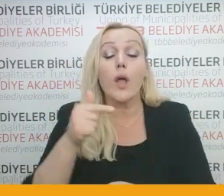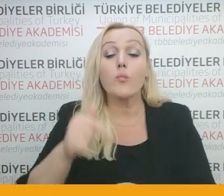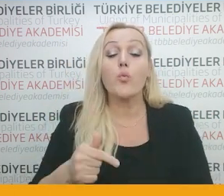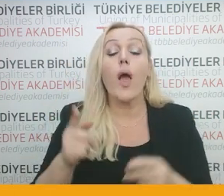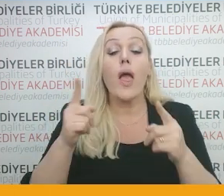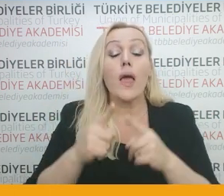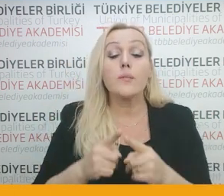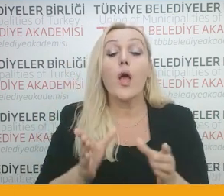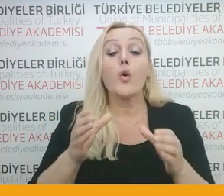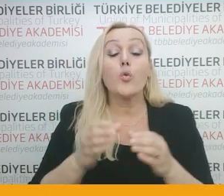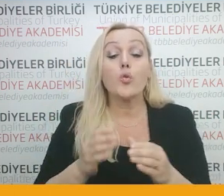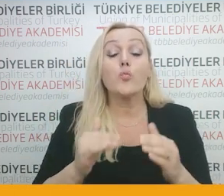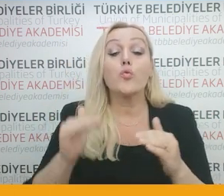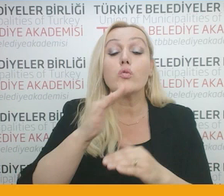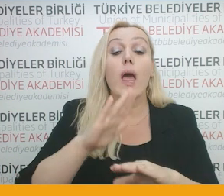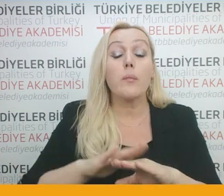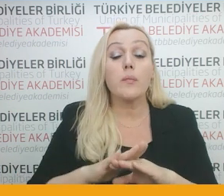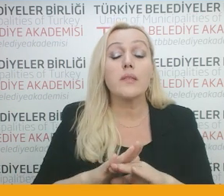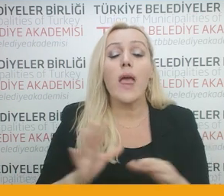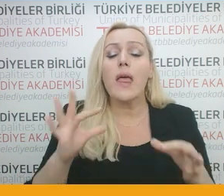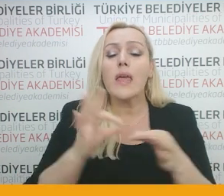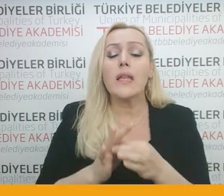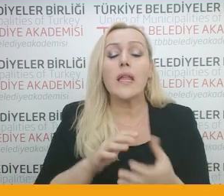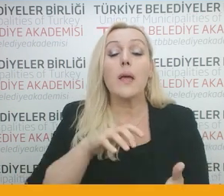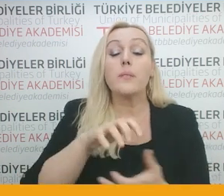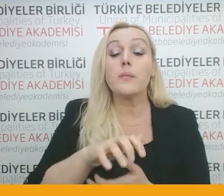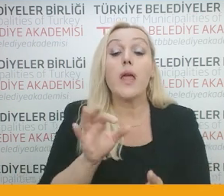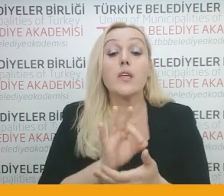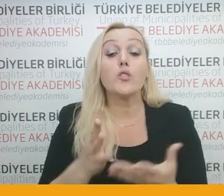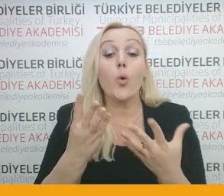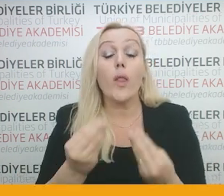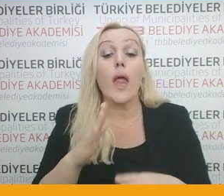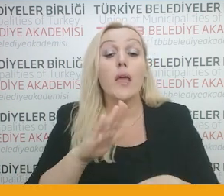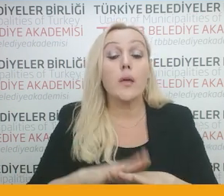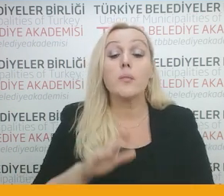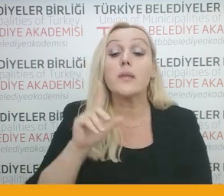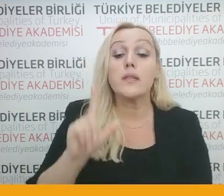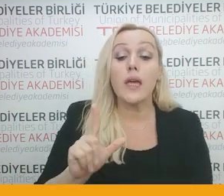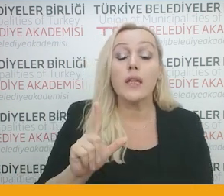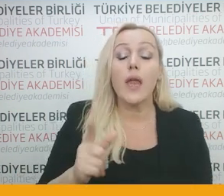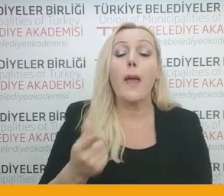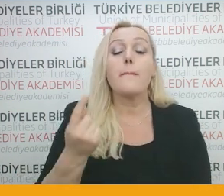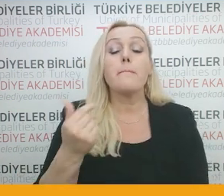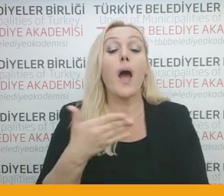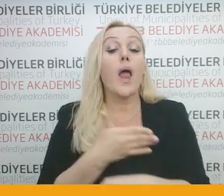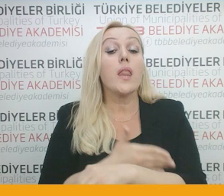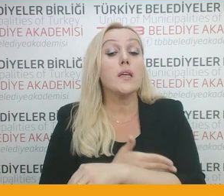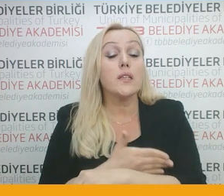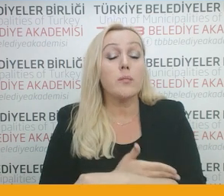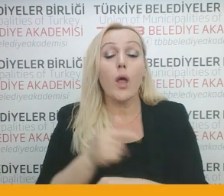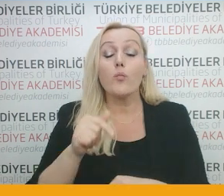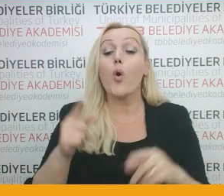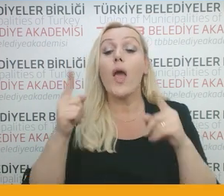hesaplamaların kurum düzeninde yapılması, ilgili birimlerin yazılı olarak yönlendirilmesi uyarılması da gerekir. Mali hizmetler